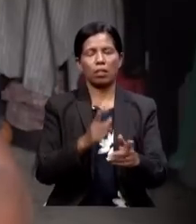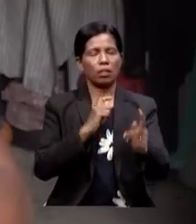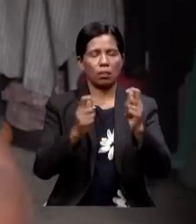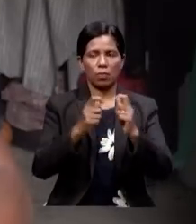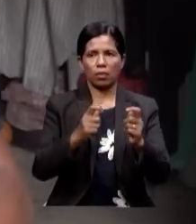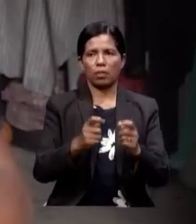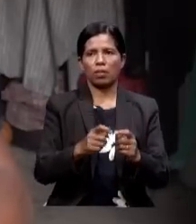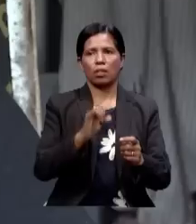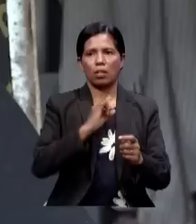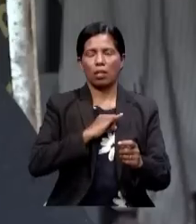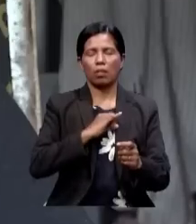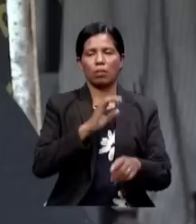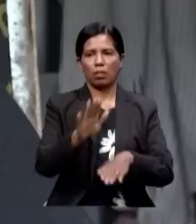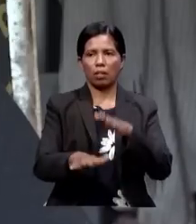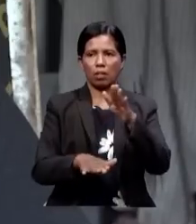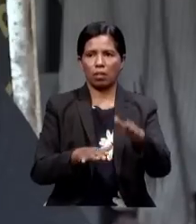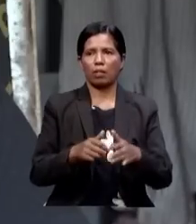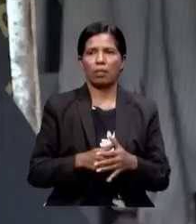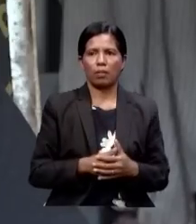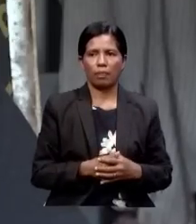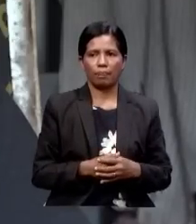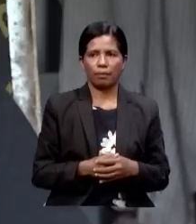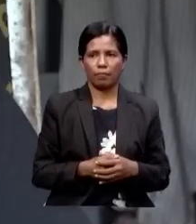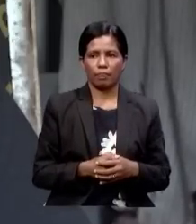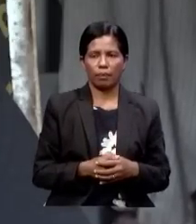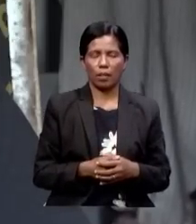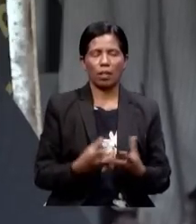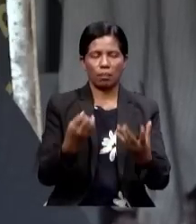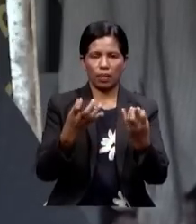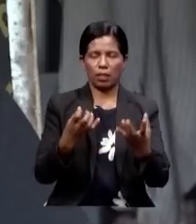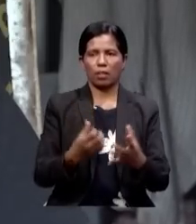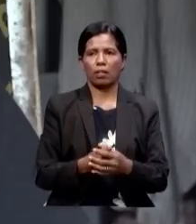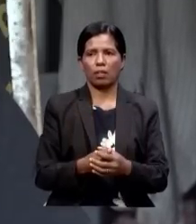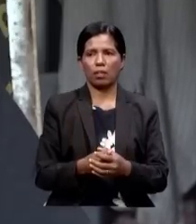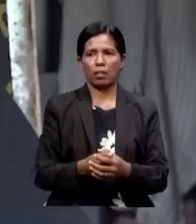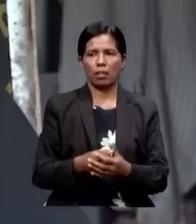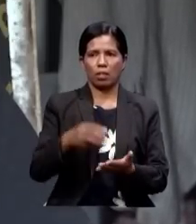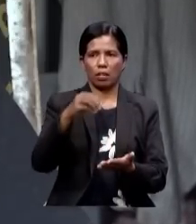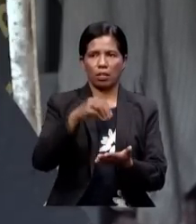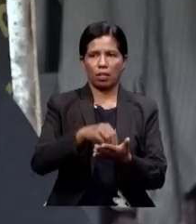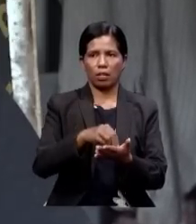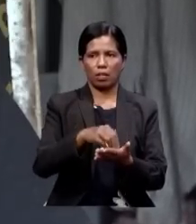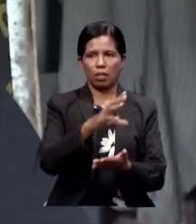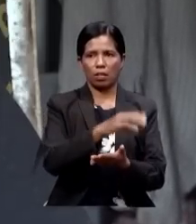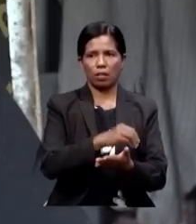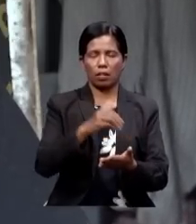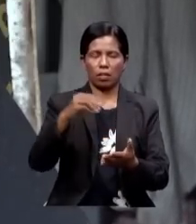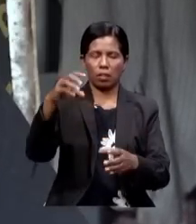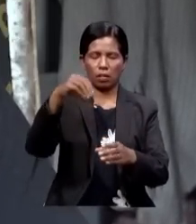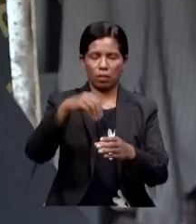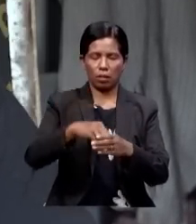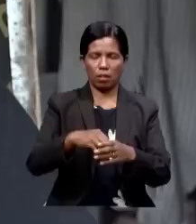hau per to nan pamus lah samba sambe barak liu tau sai sai tia tatu bes batu